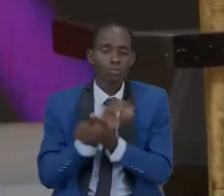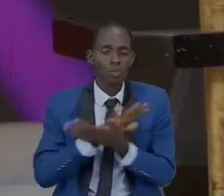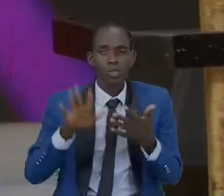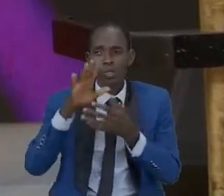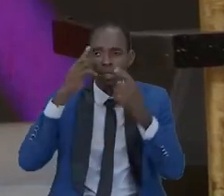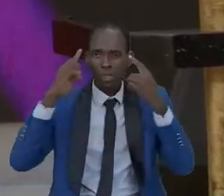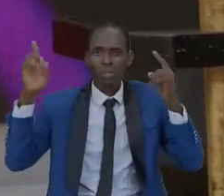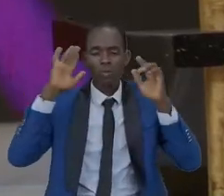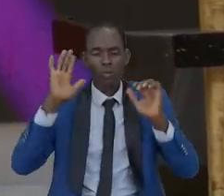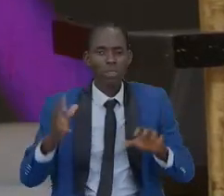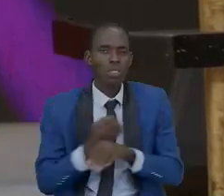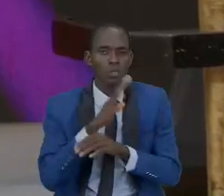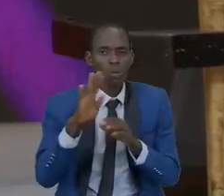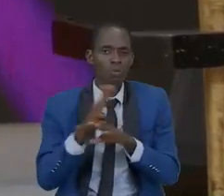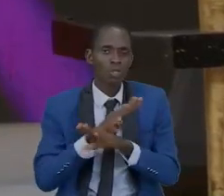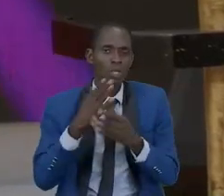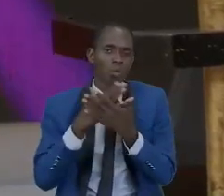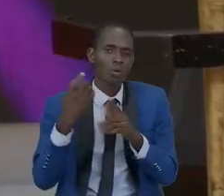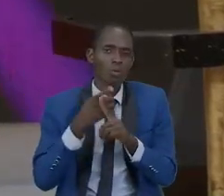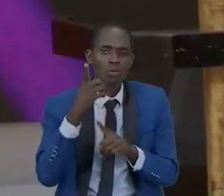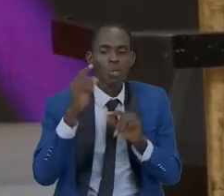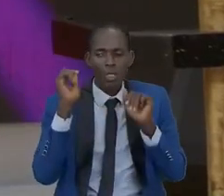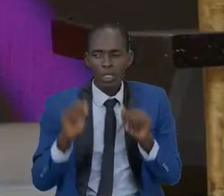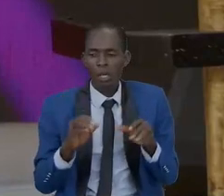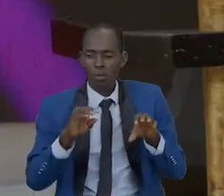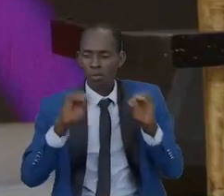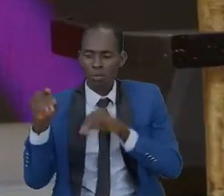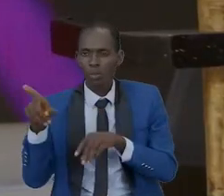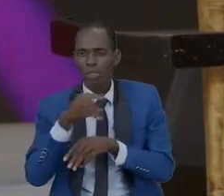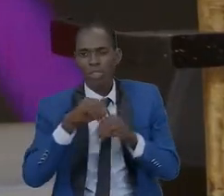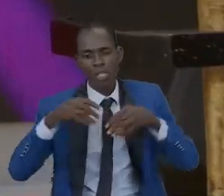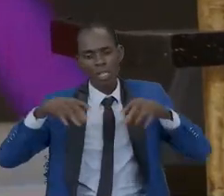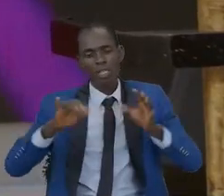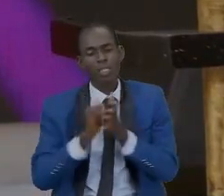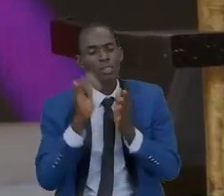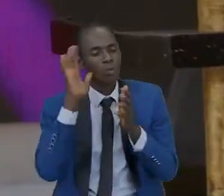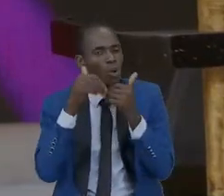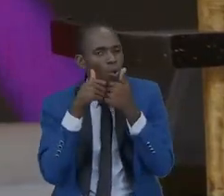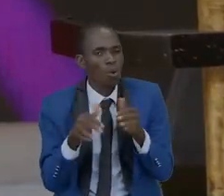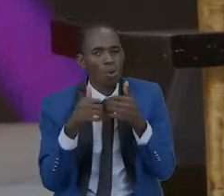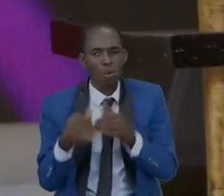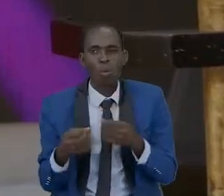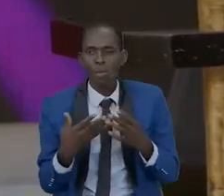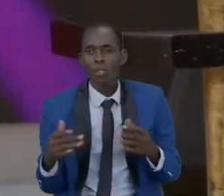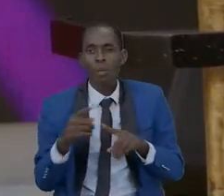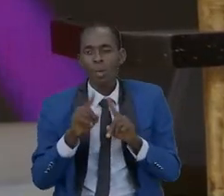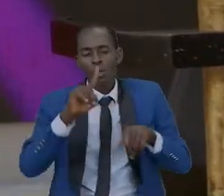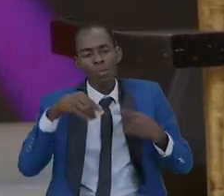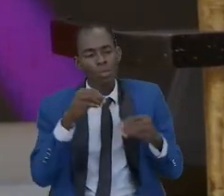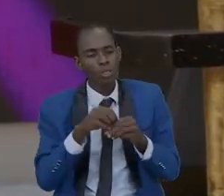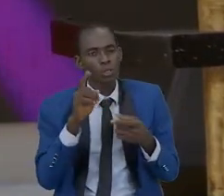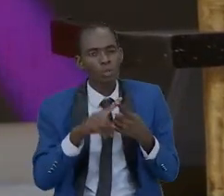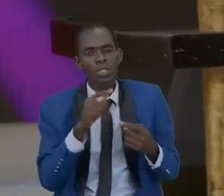succès votre entreprise votre travail sinon vous allez perdre ils disent allez dans le secret